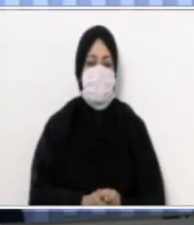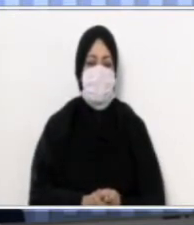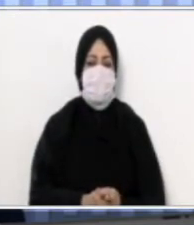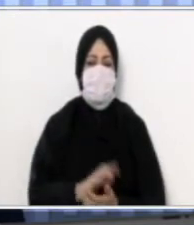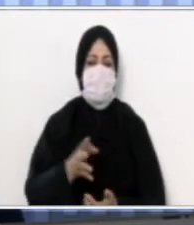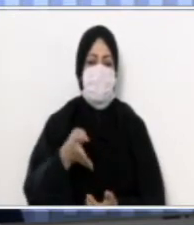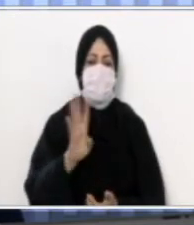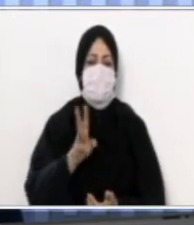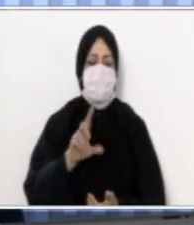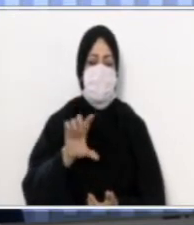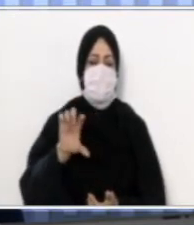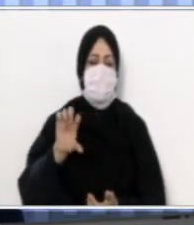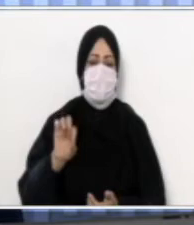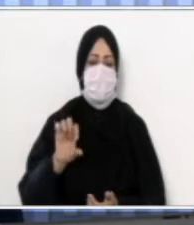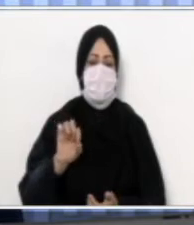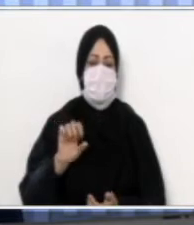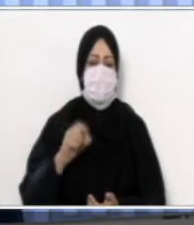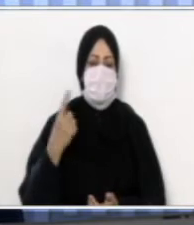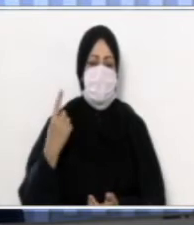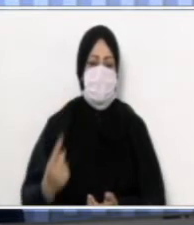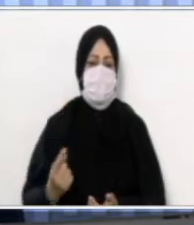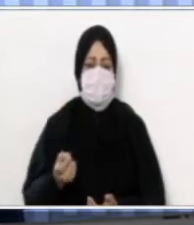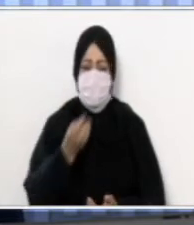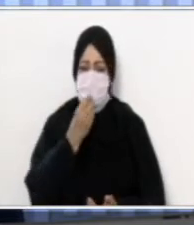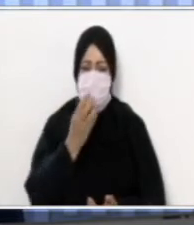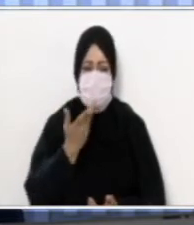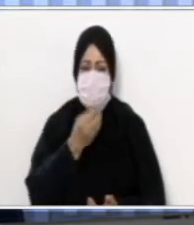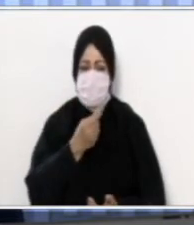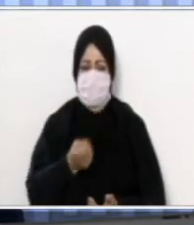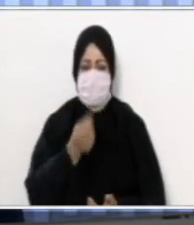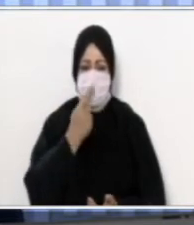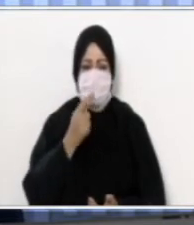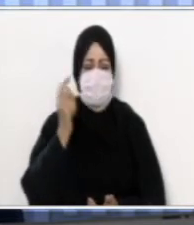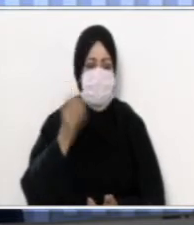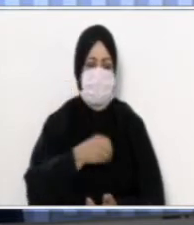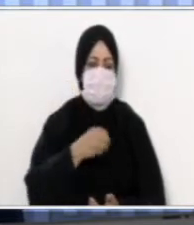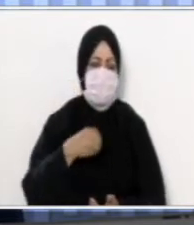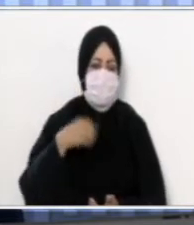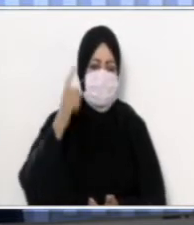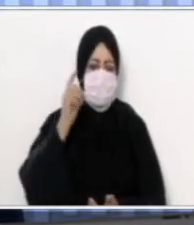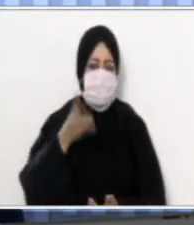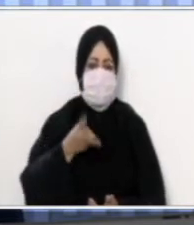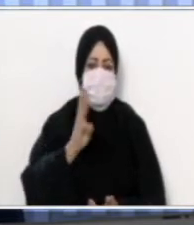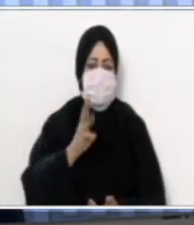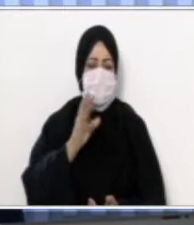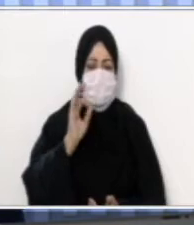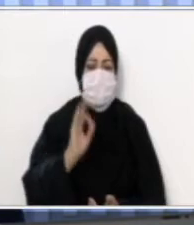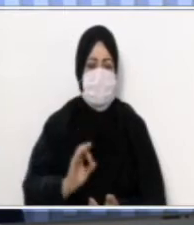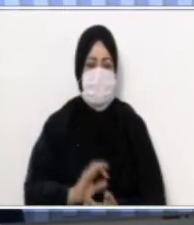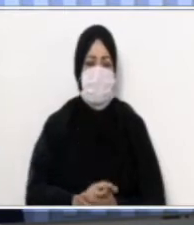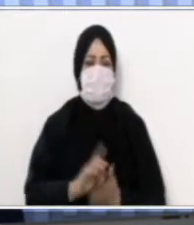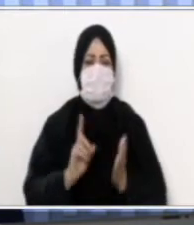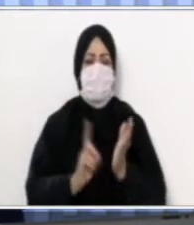فنحس أني عندي مشقة الحق في الصيام، وأنا المية بس أكثر شيء للمية،